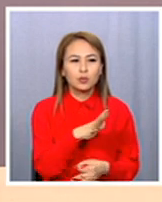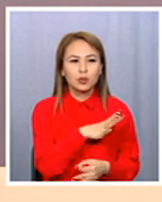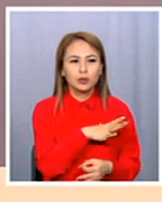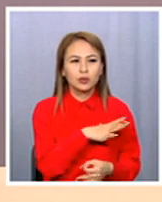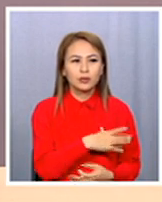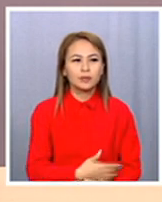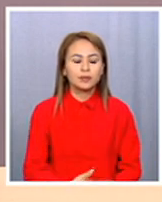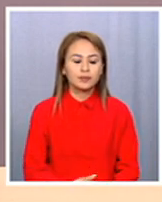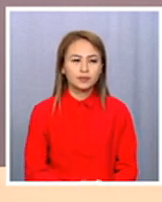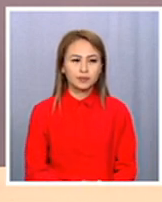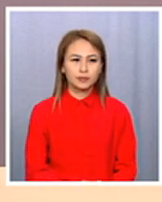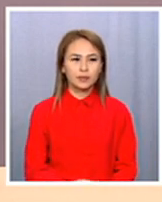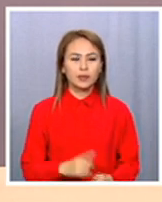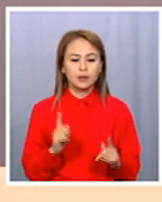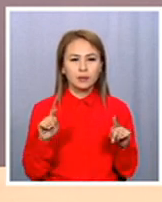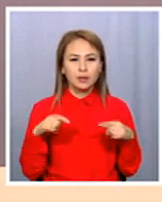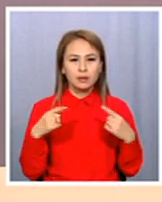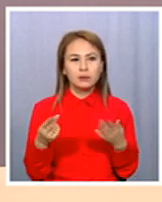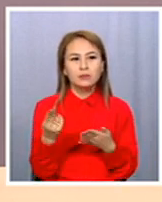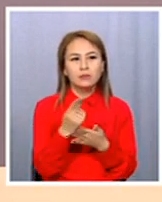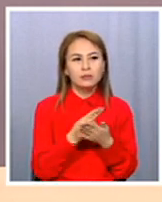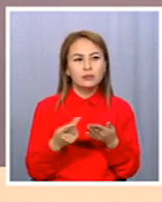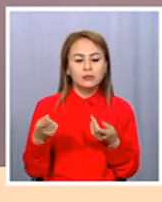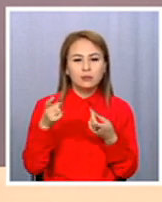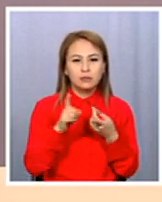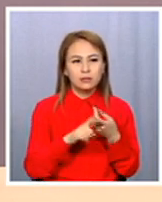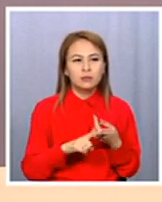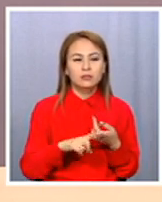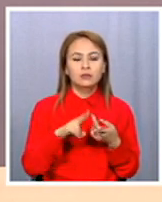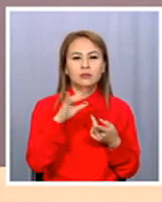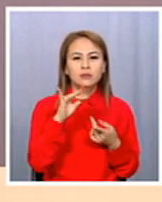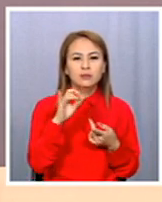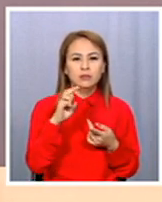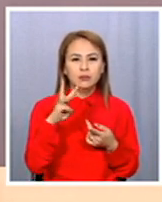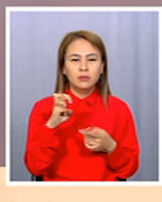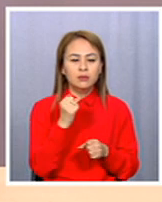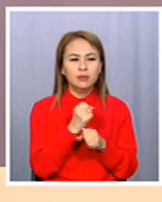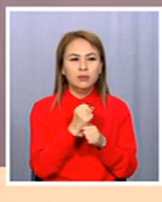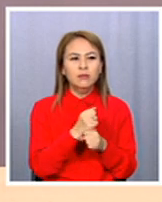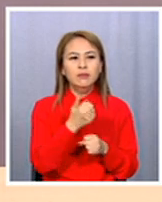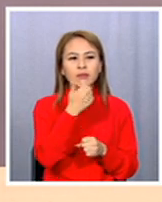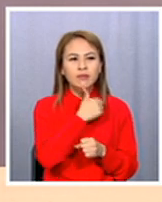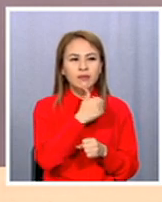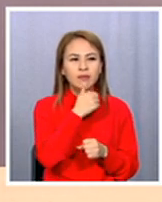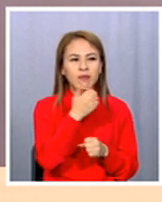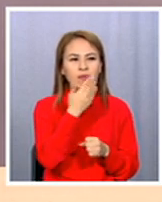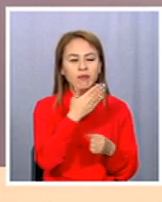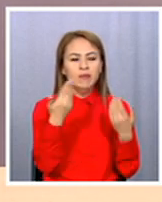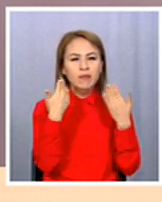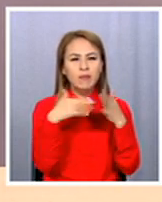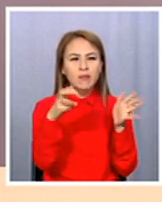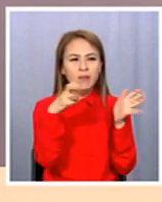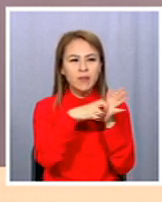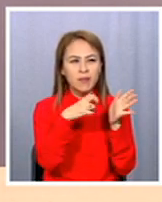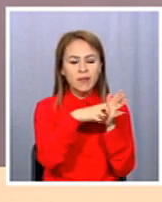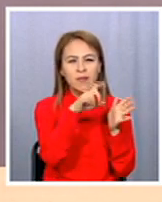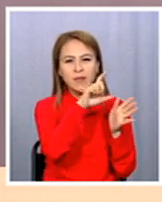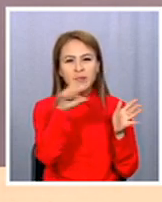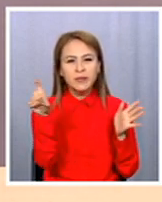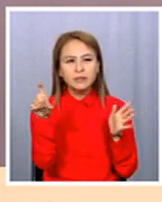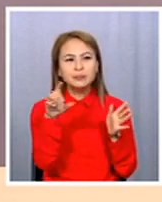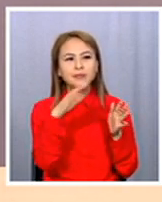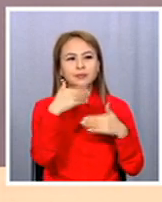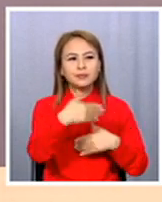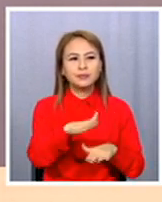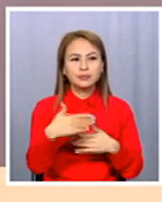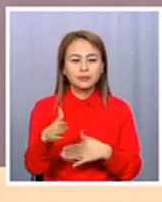Балалар, берілген суреттер бойынша диаграмма құрастырайық. Мұнда ашық хат және қорап